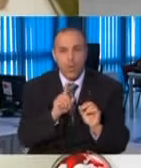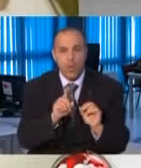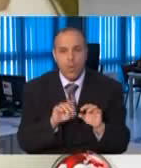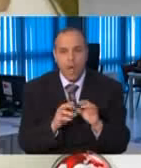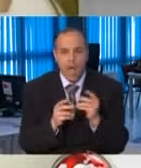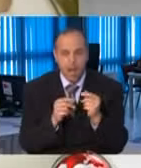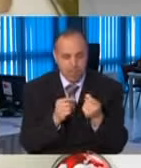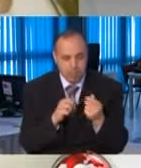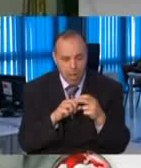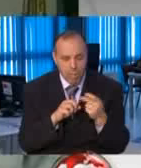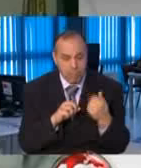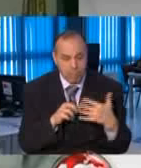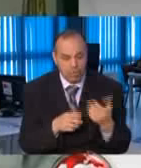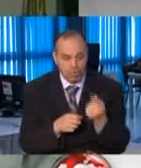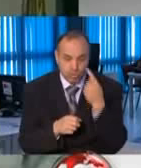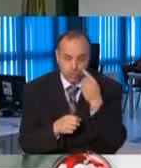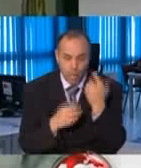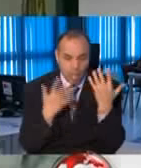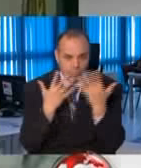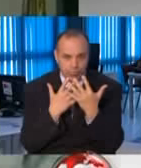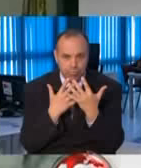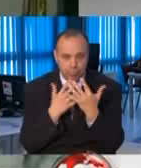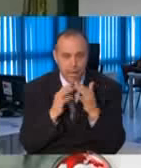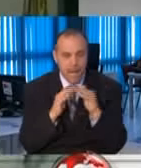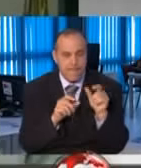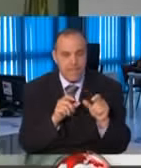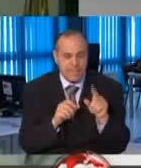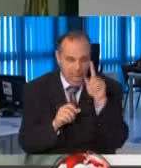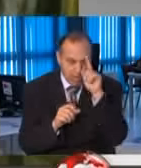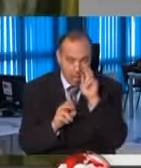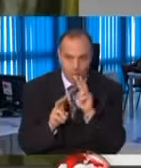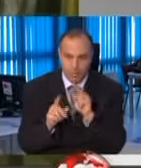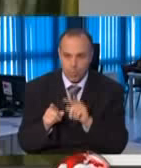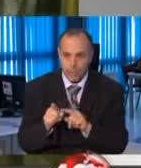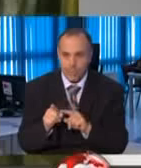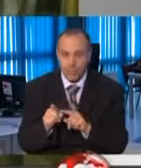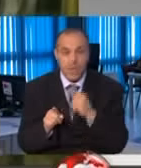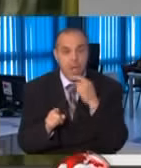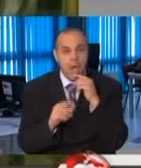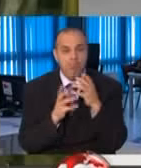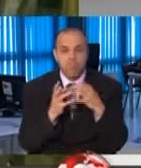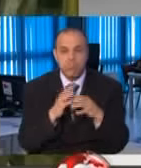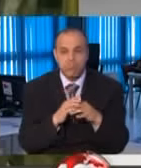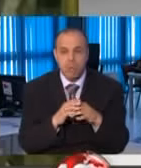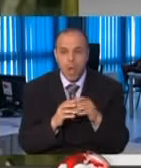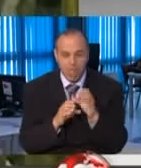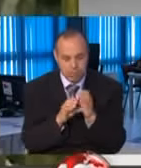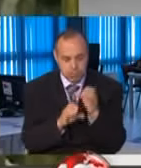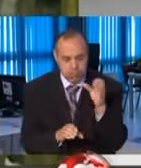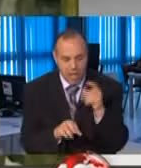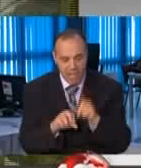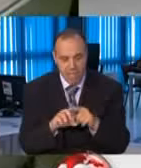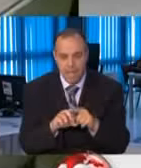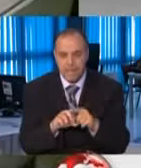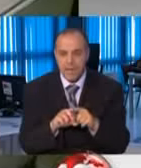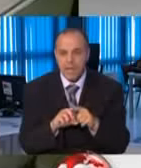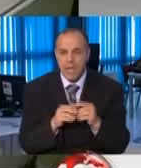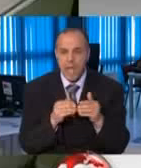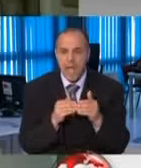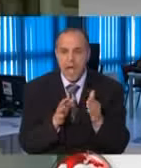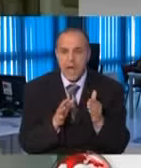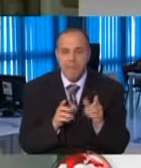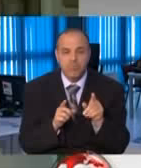كنزا أثريا جديدا فاجأ الفريق المصري الألماني. كنز يتمثل في أنبوب صغير من الذهب ليفتح